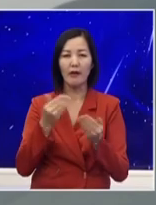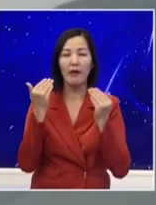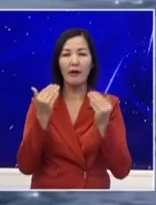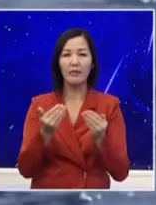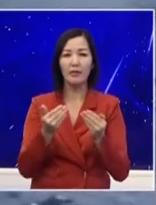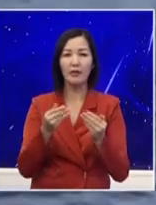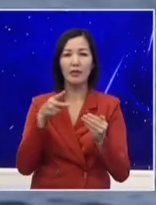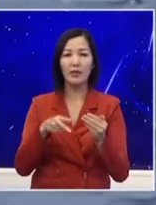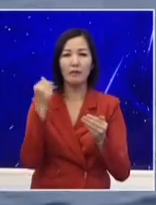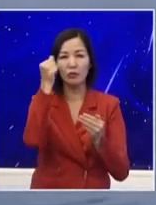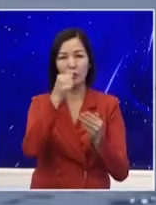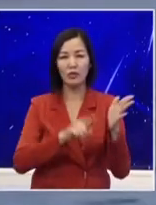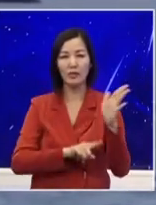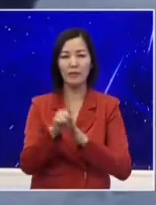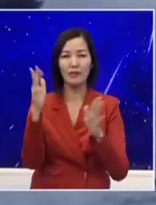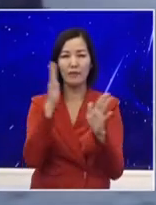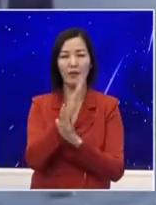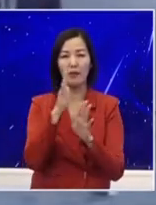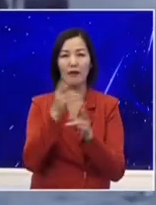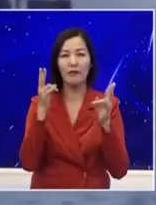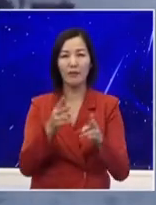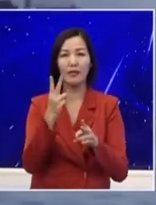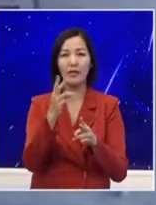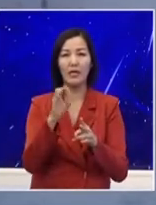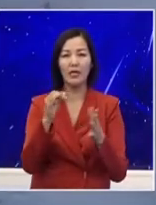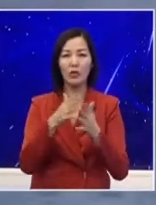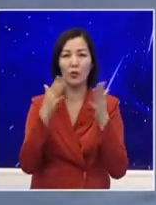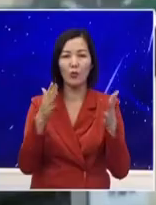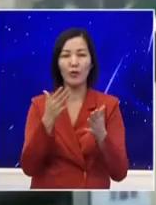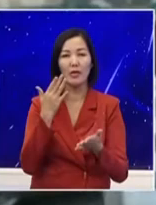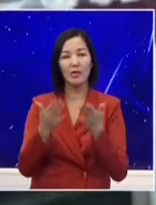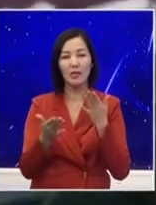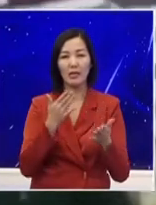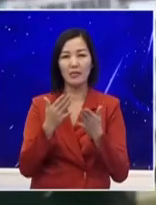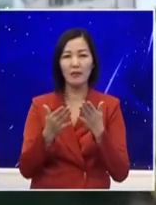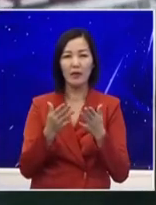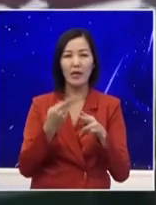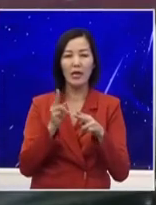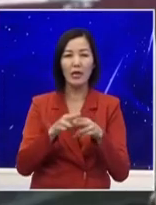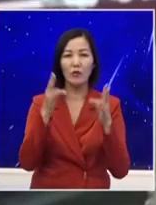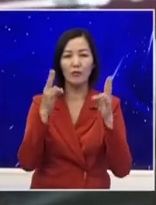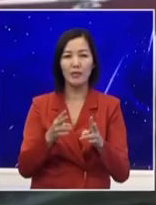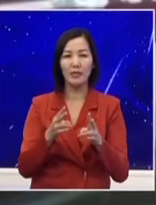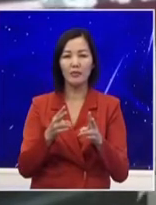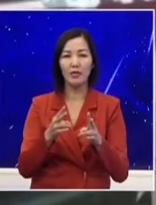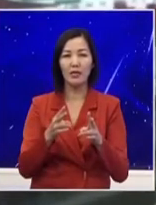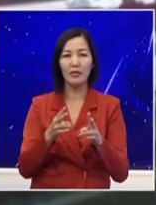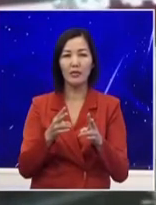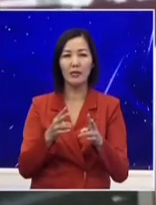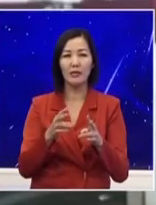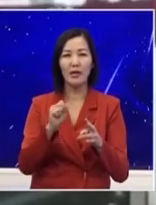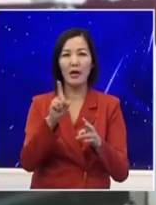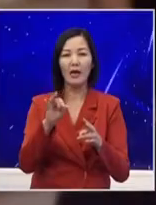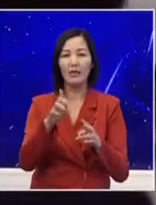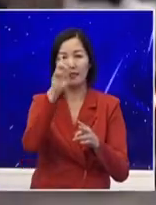ақпарынша 2000 жылдан бері табиғи апаттар 2 есеге көбейген. Салыстырмалы түрде ең көп зардап шеккендердің қатарында Азия